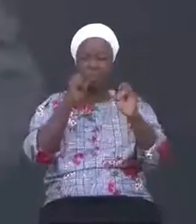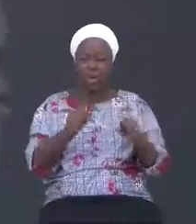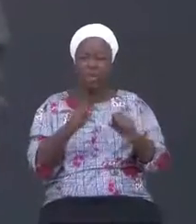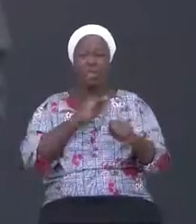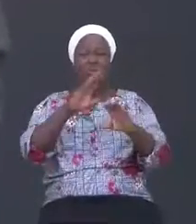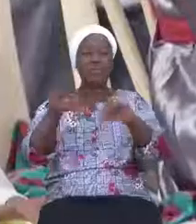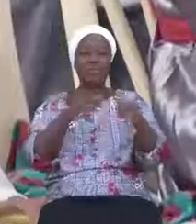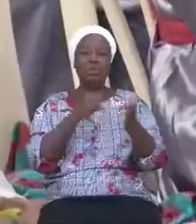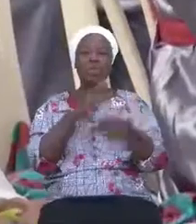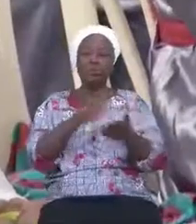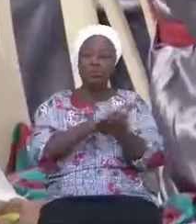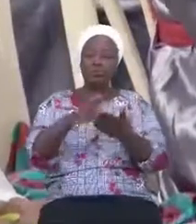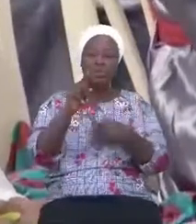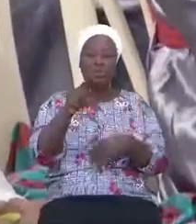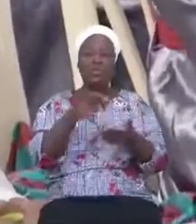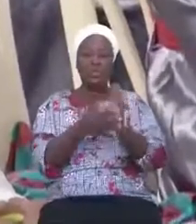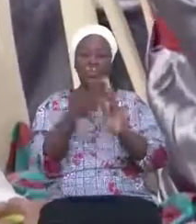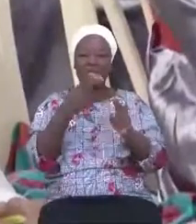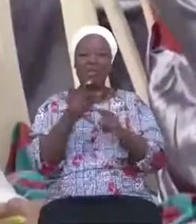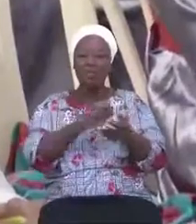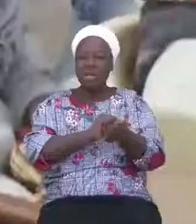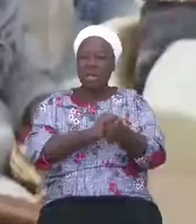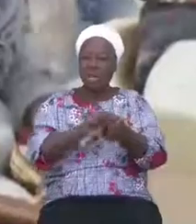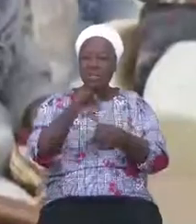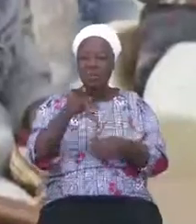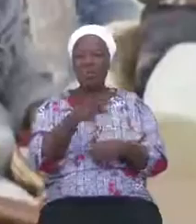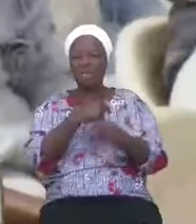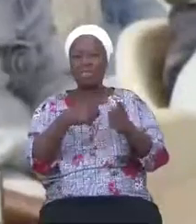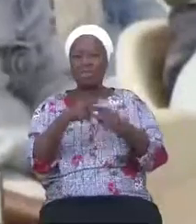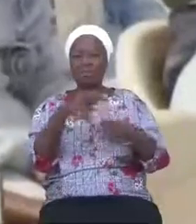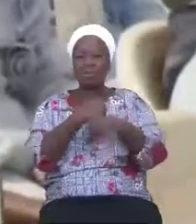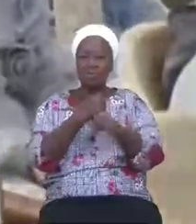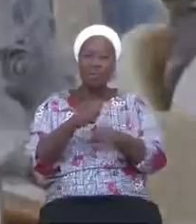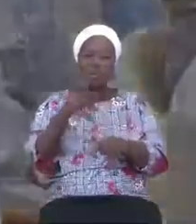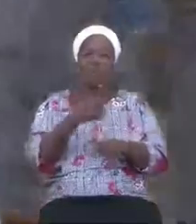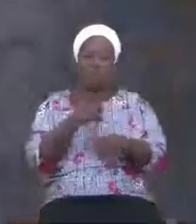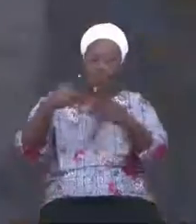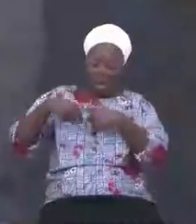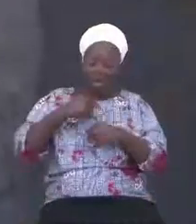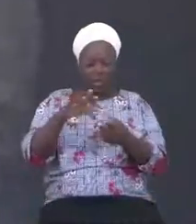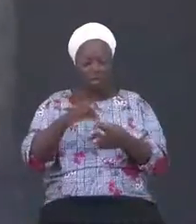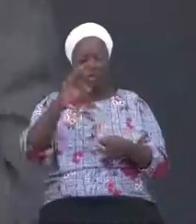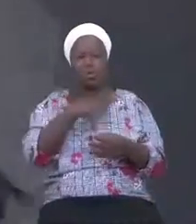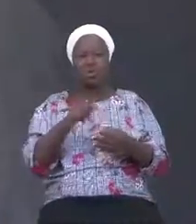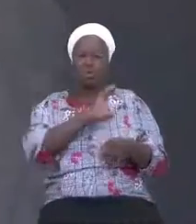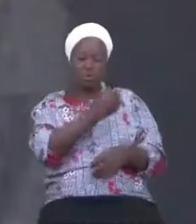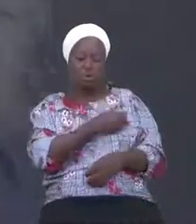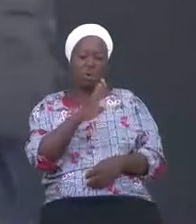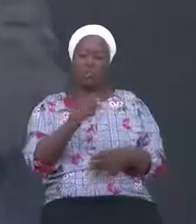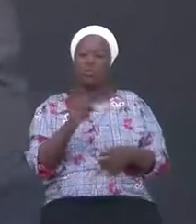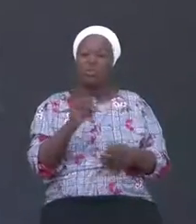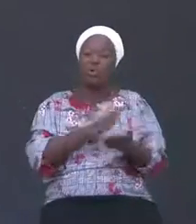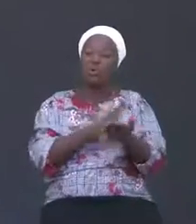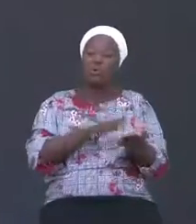il va te purifier. Il va te purger, il va... Rends ton cœur, ton esprit, ton âme si